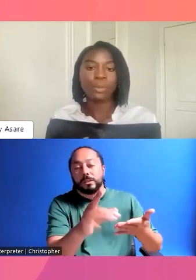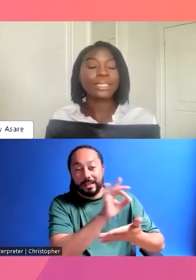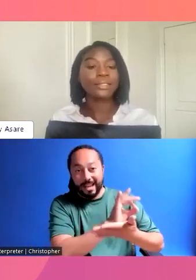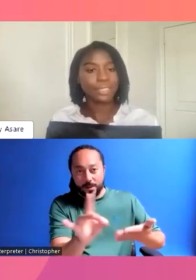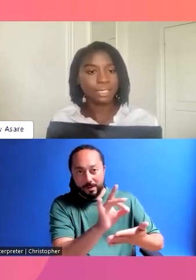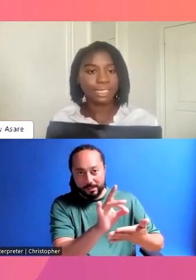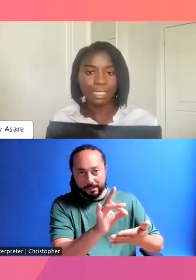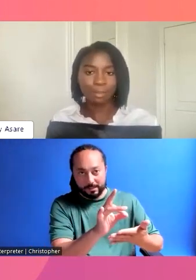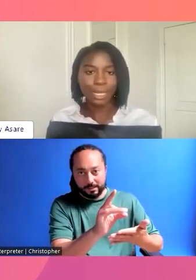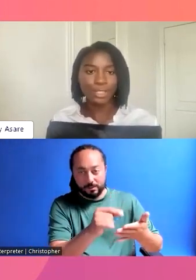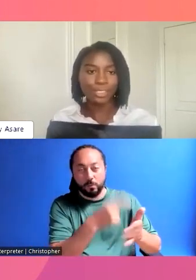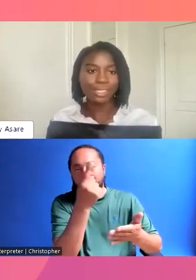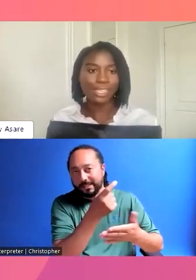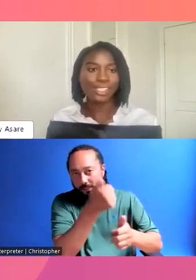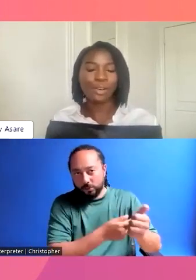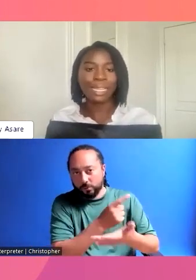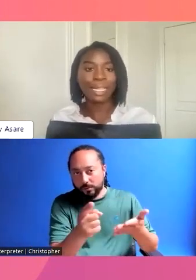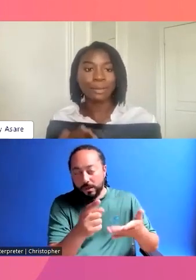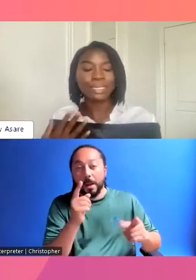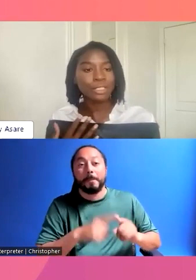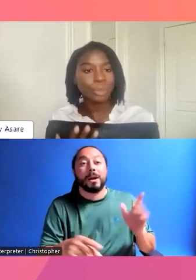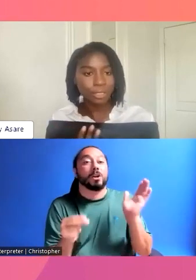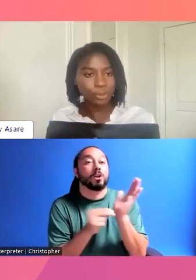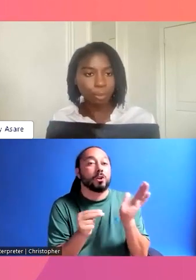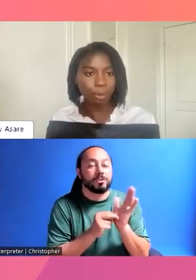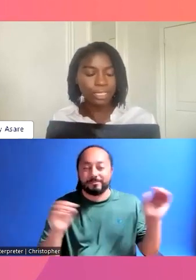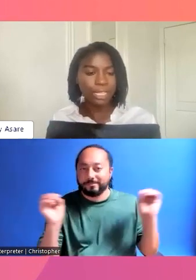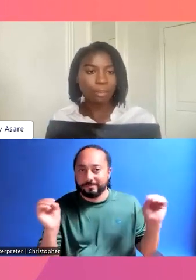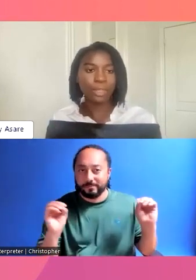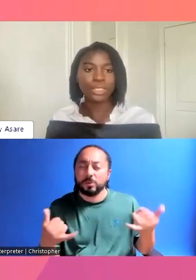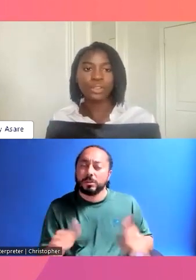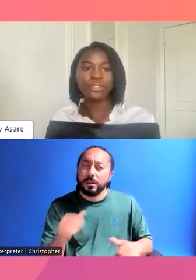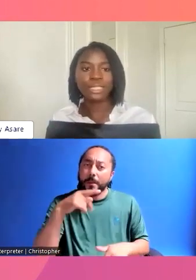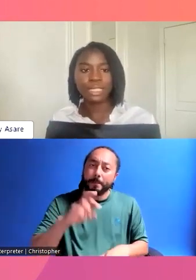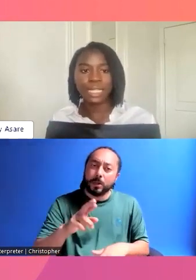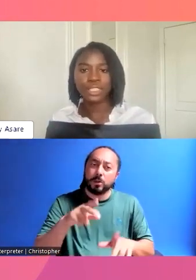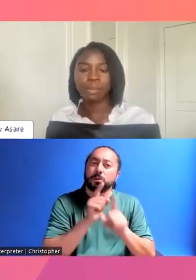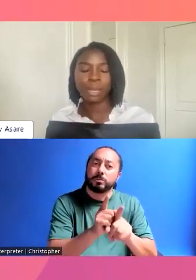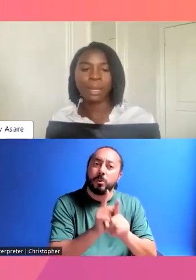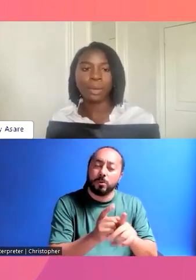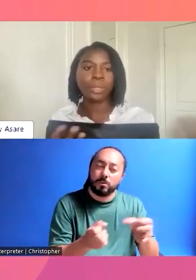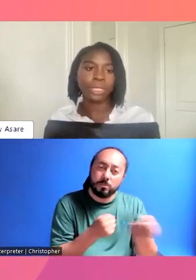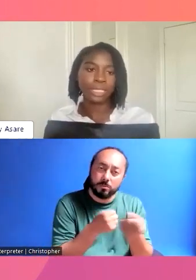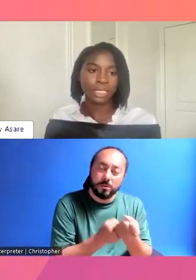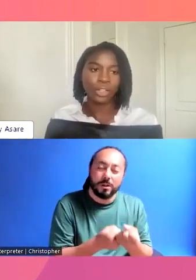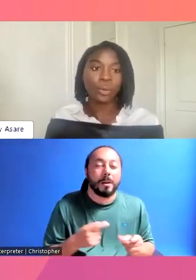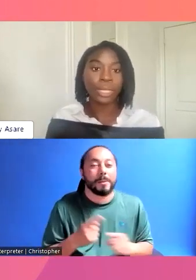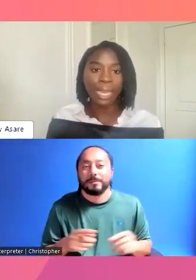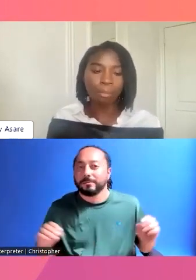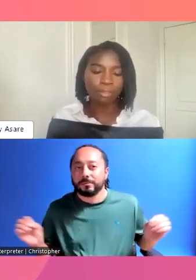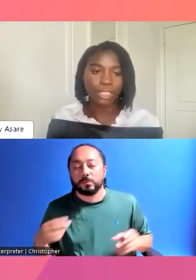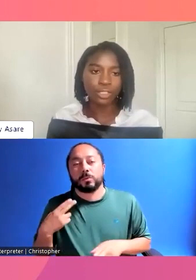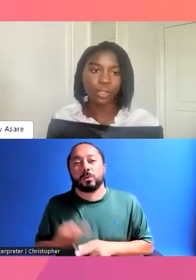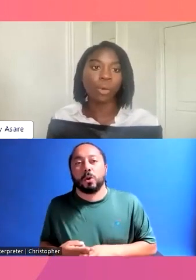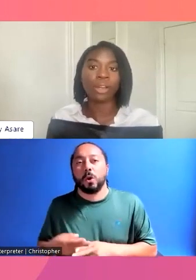semaine pendant 8 semaines, mais qui n'était pas facilitée par une intervenante infirmière. C'était donc soutien par les